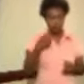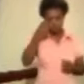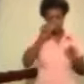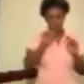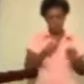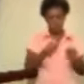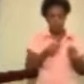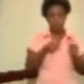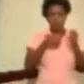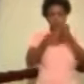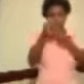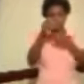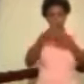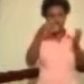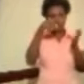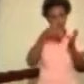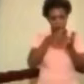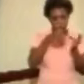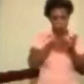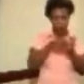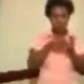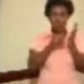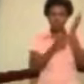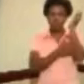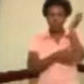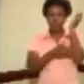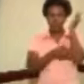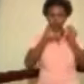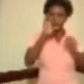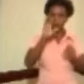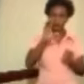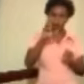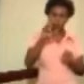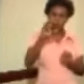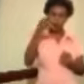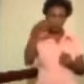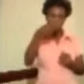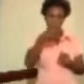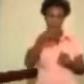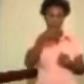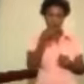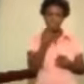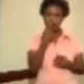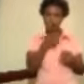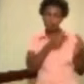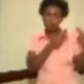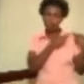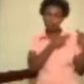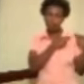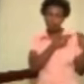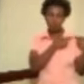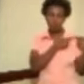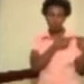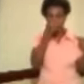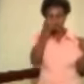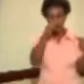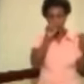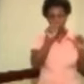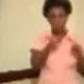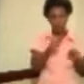dit reconstruction du pays, c'est CIRH, Commission intérimaire pour la reconstruction d'Haïti, qui tout le monde considère comme une sorte